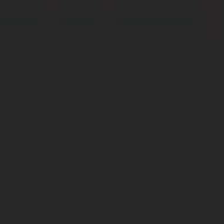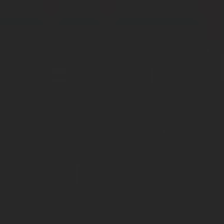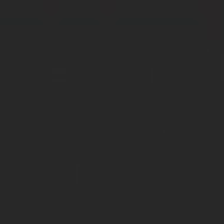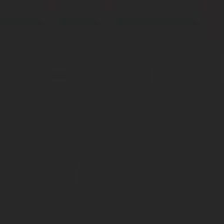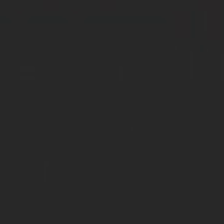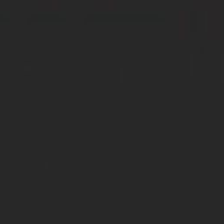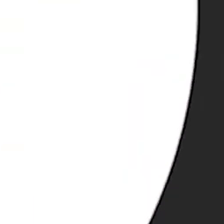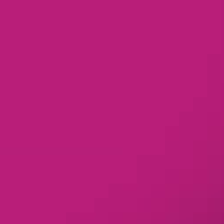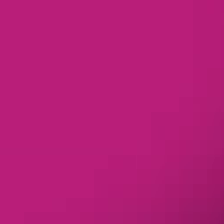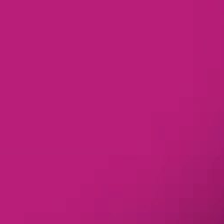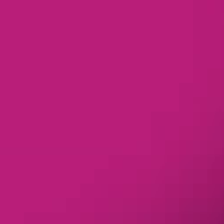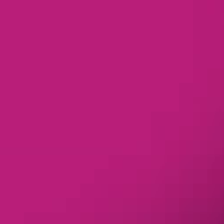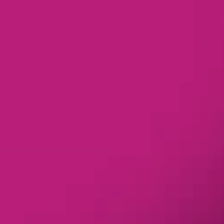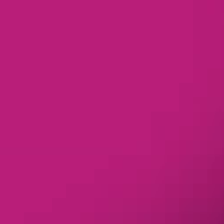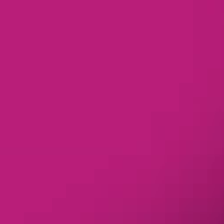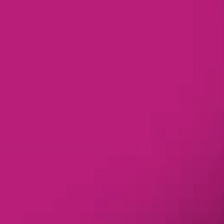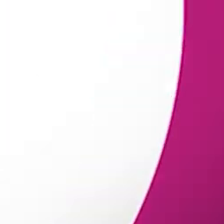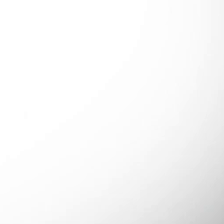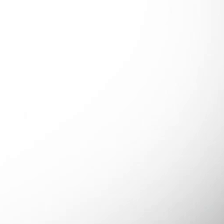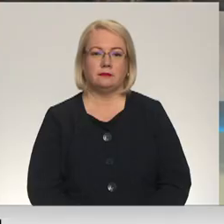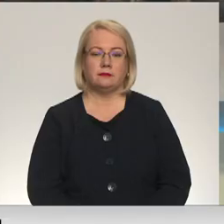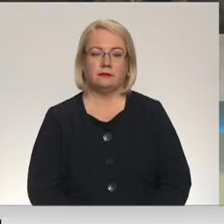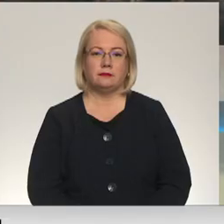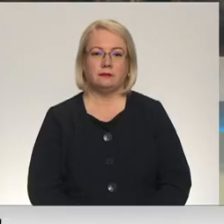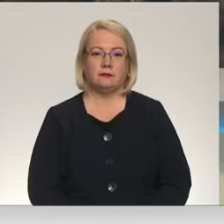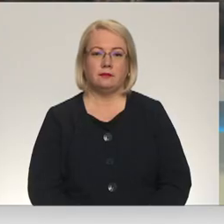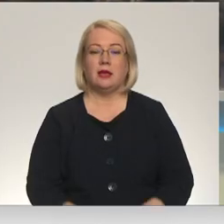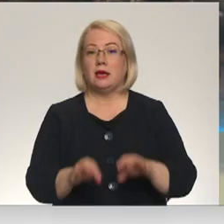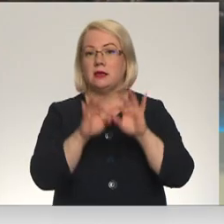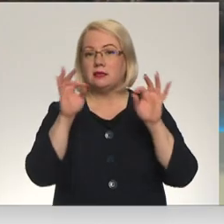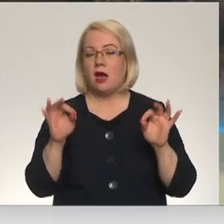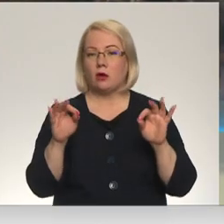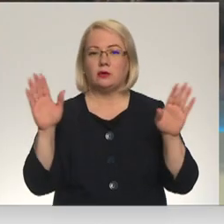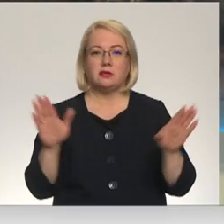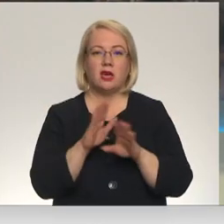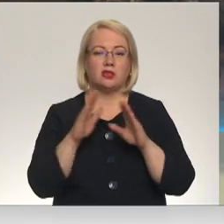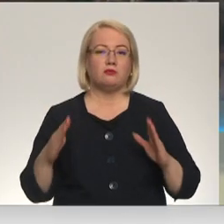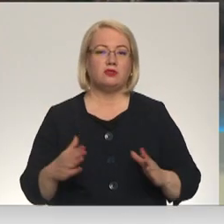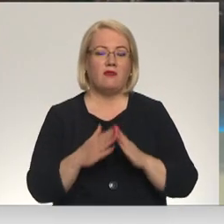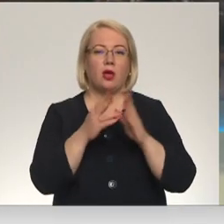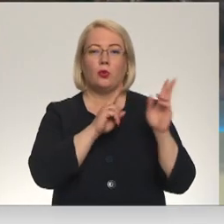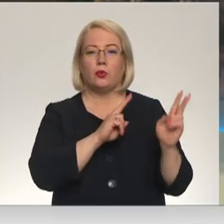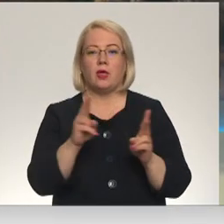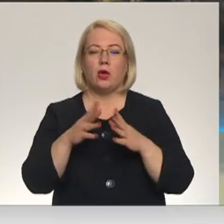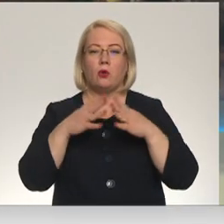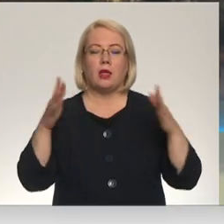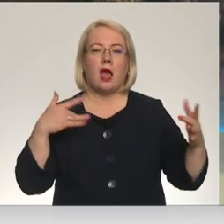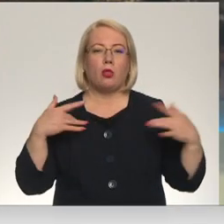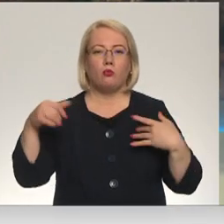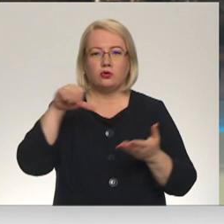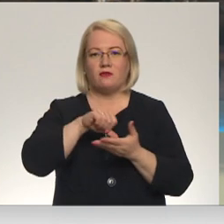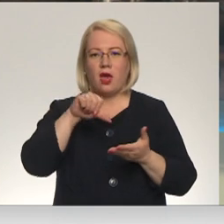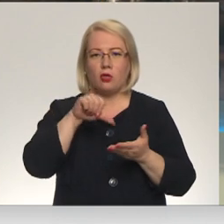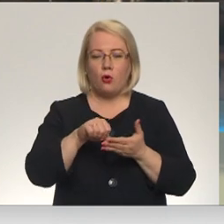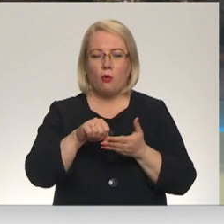Re, viss ēters ir te! Sākusies dziesmu svētku deju lielu uzveduma mūžīgais